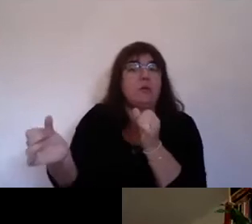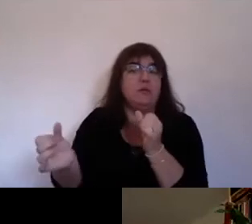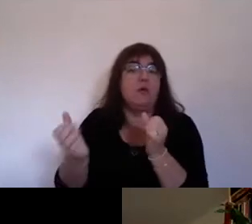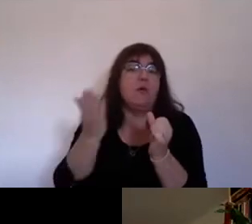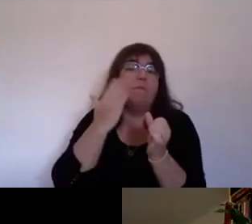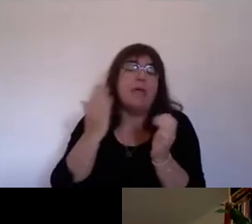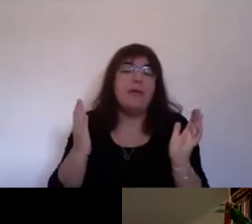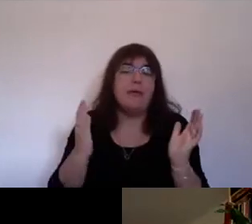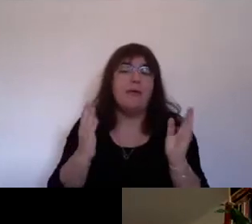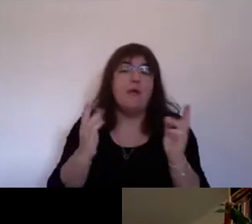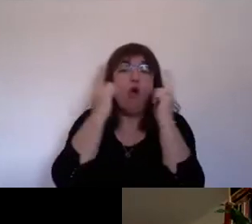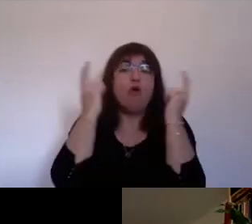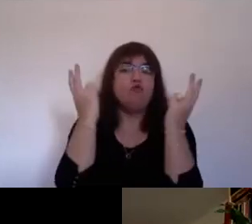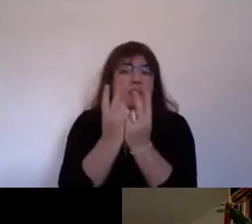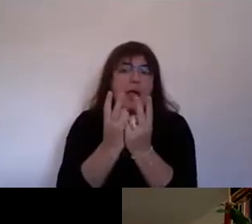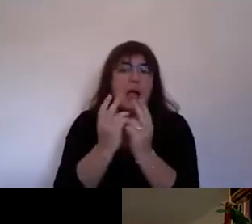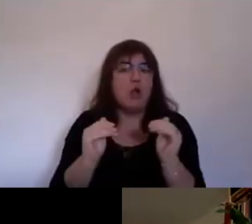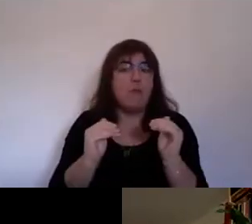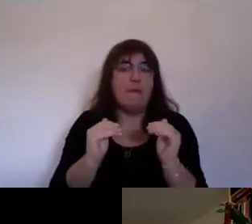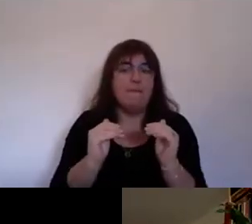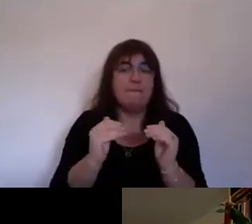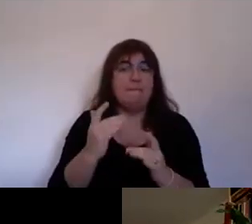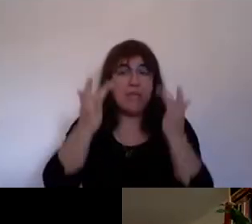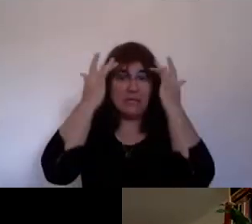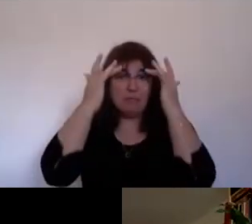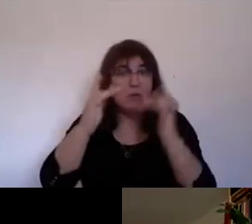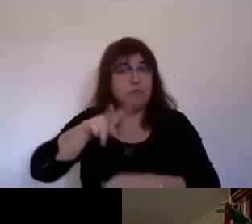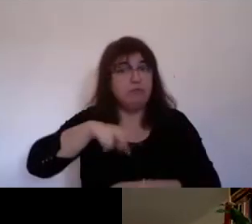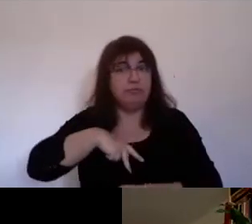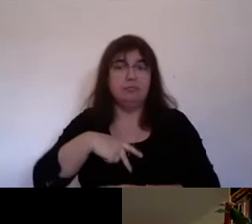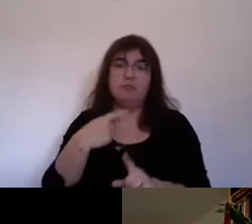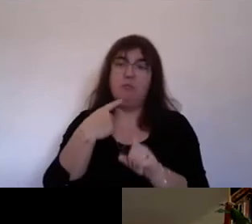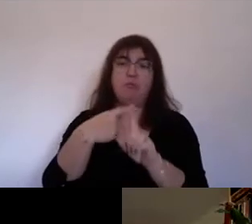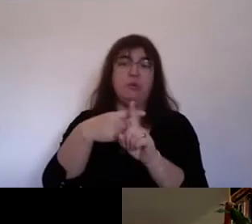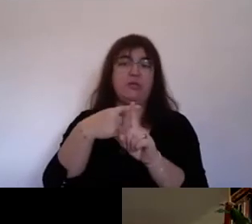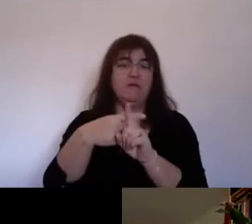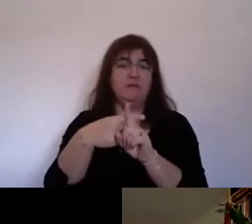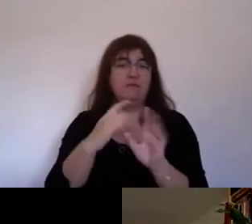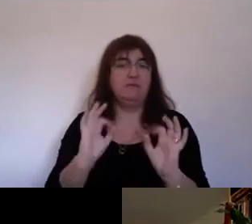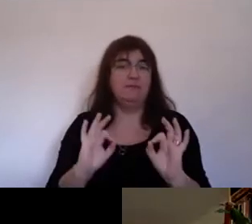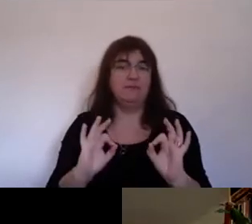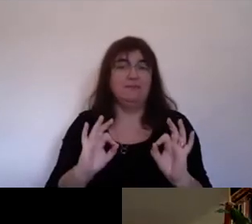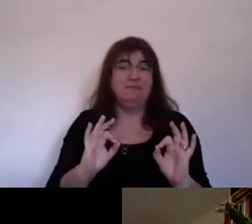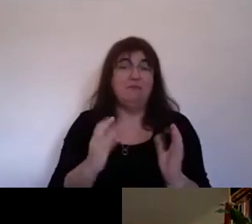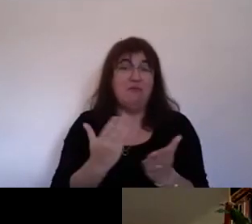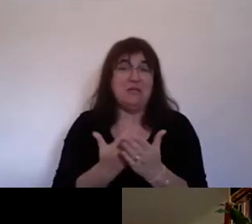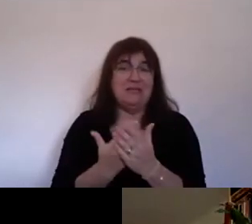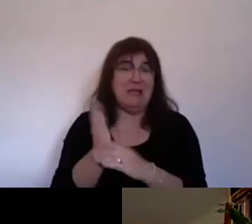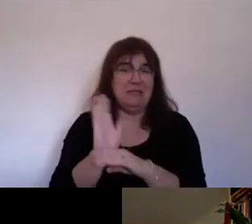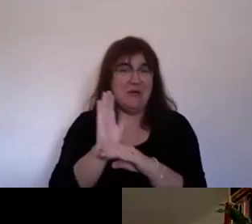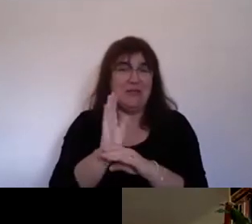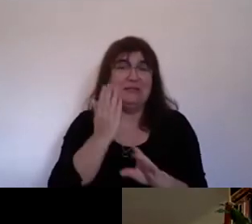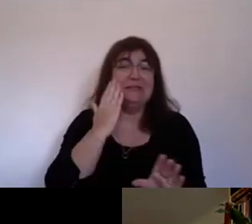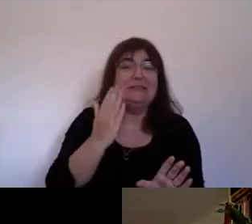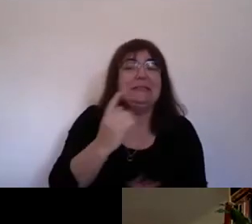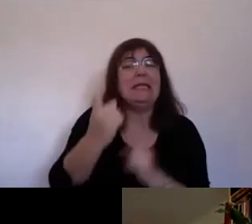mon expérience est très, très positive. Donc, voilà, c'est l'essentiel dont je voulais vous parler. Si vous avez des questions plus tard,